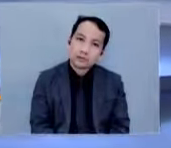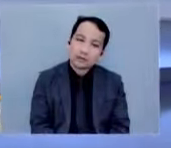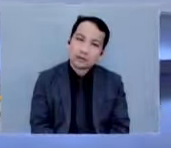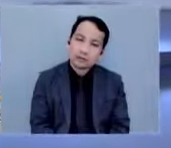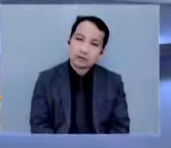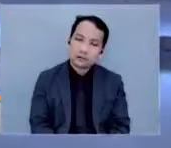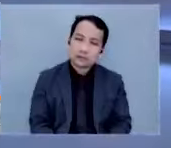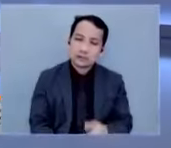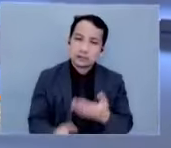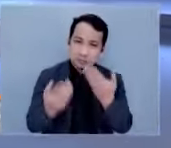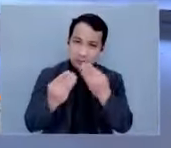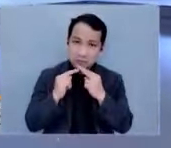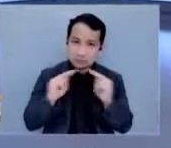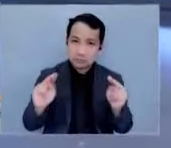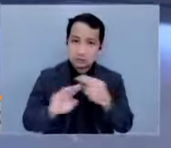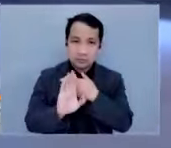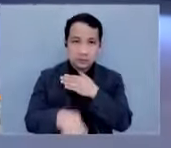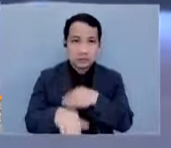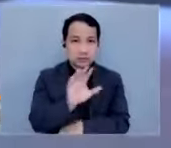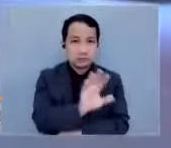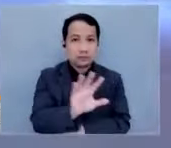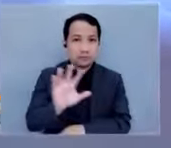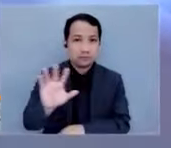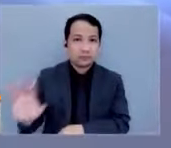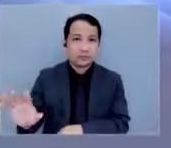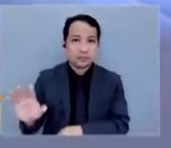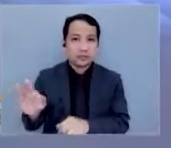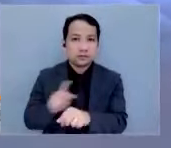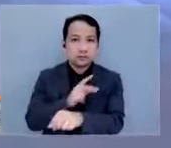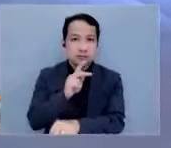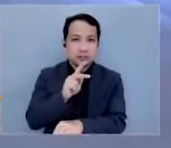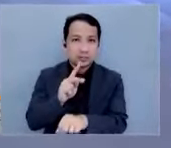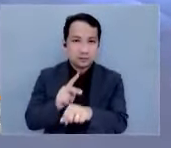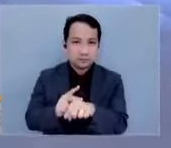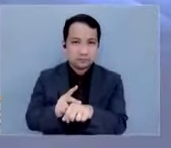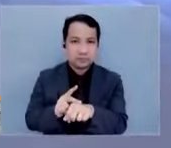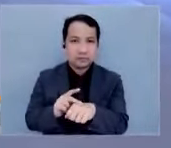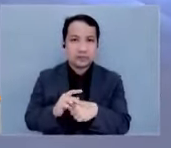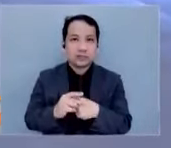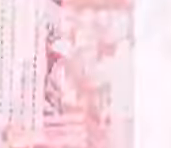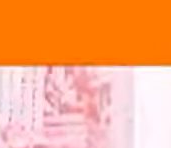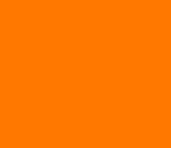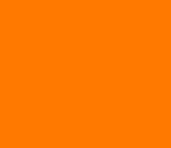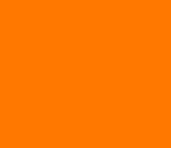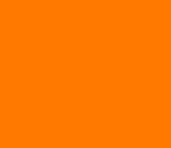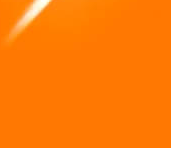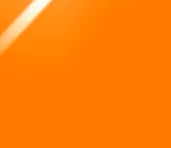Marami pa kayong mga balitang dapat malaman sa pagbabalik ng Frontline Pilipinas.